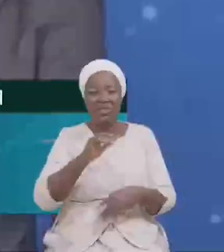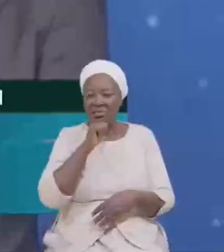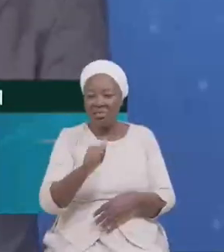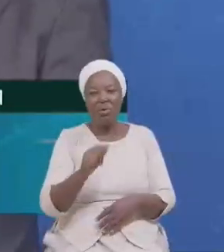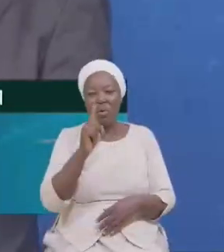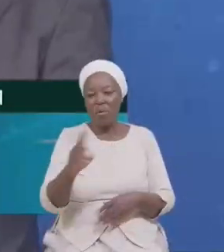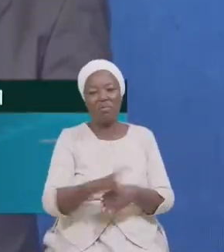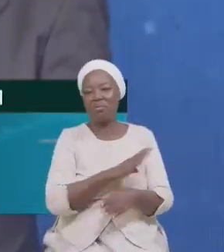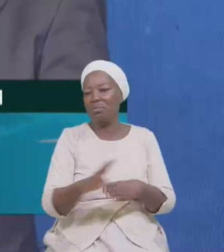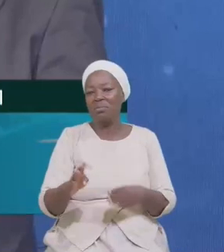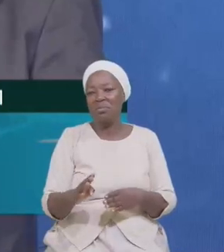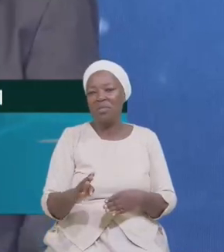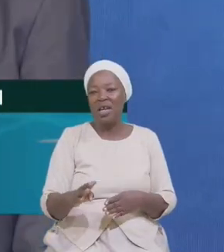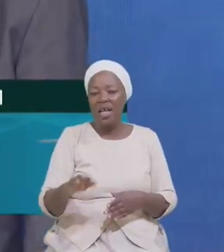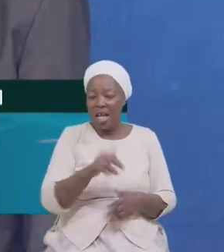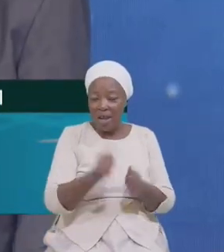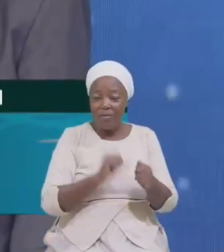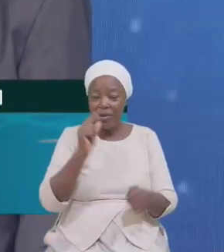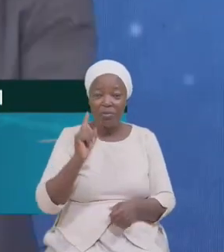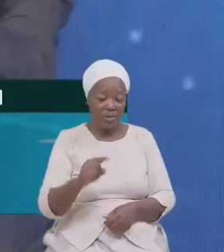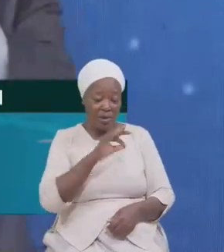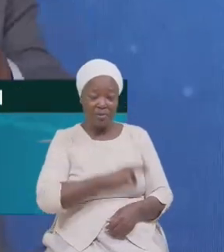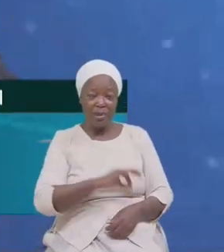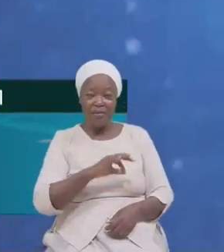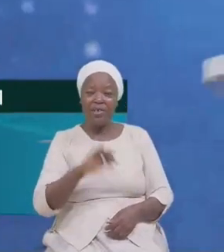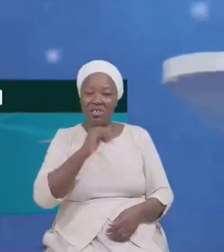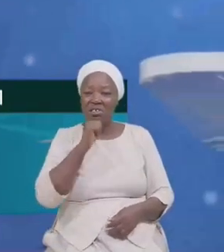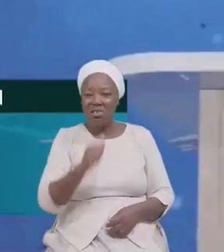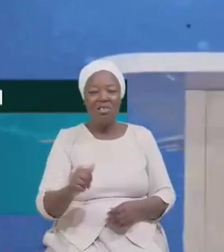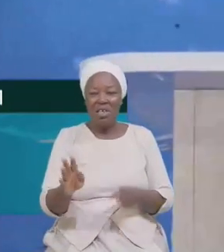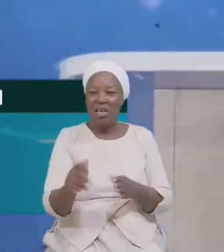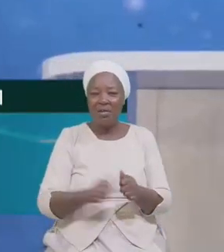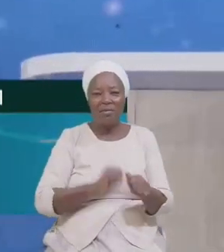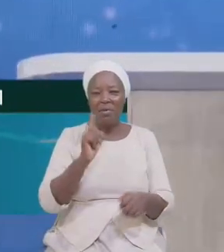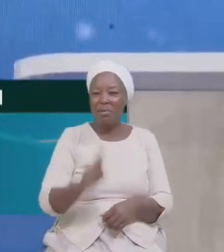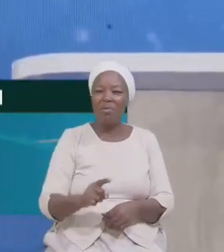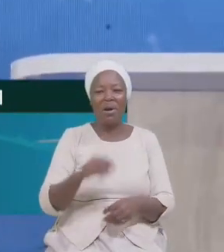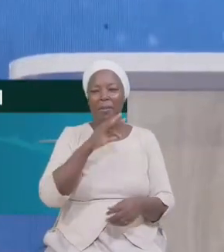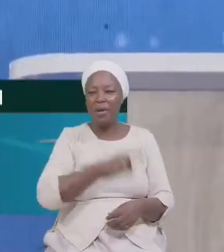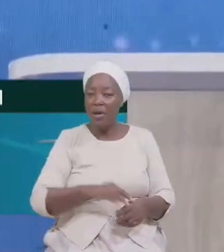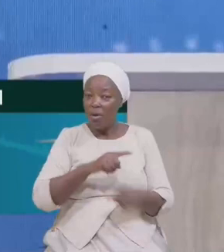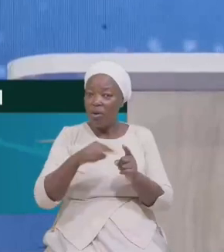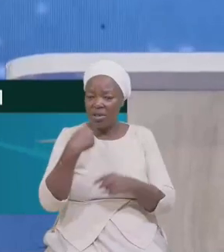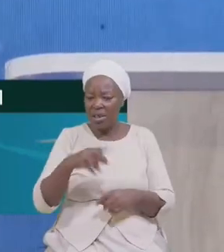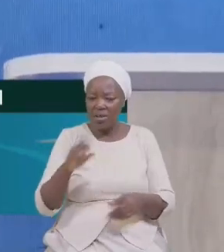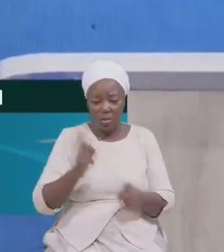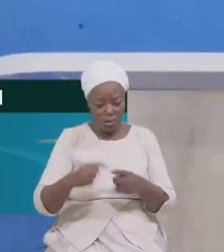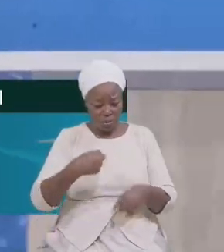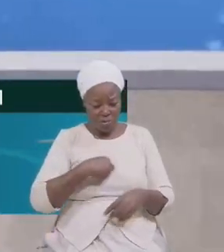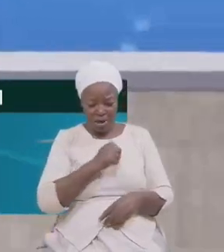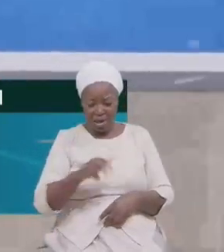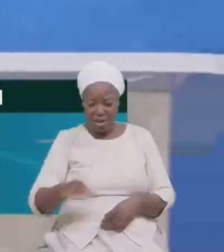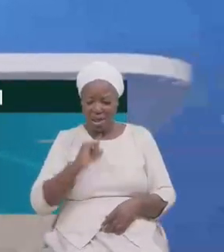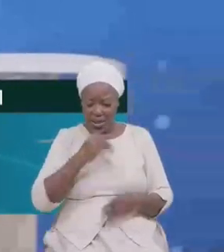ils le disent, mais eux-mêmes n'en profitent pas. L'affaire de tout le monde n'est pour personne. Les profits de tout le monde n'est pour personne. Mais quand tu